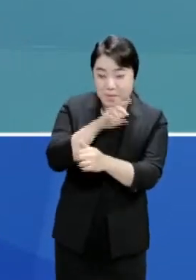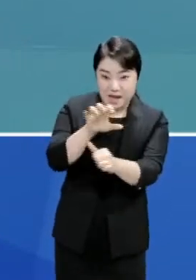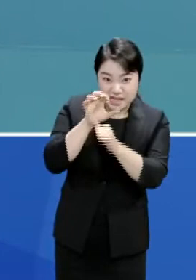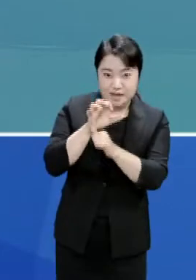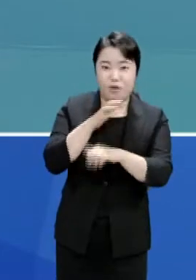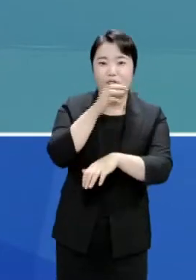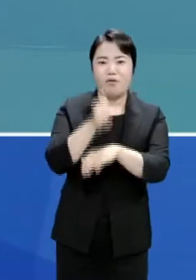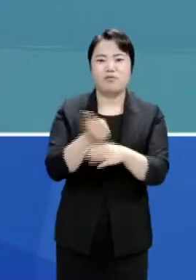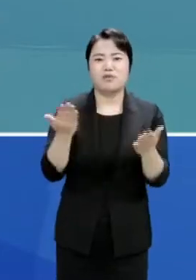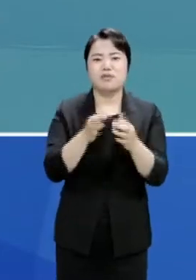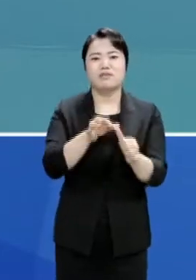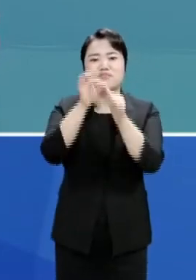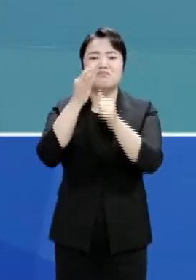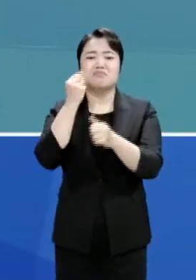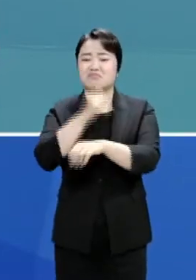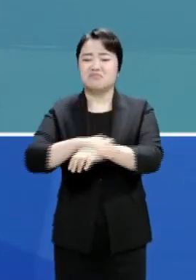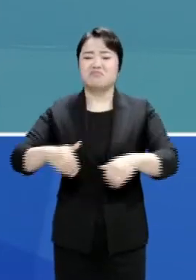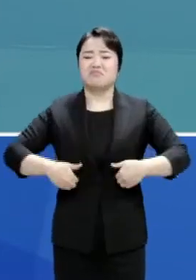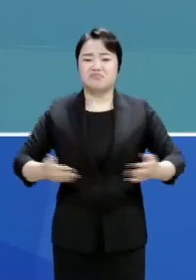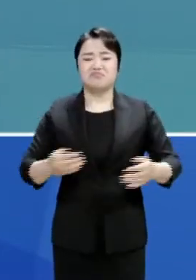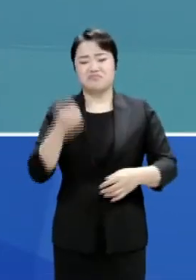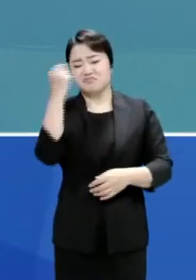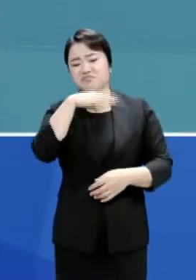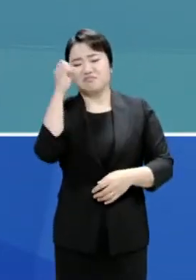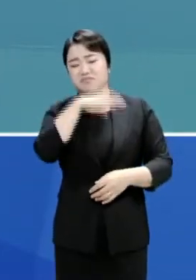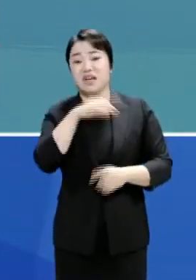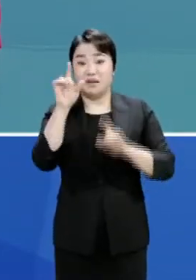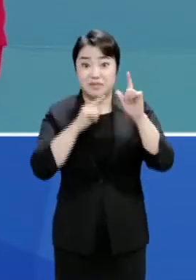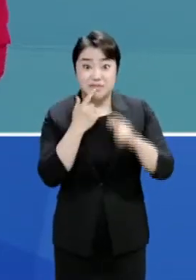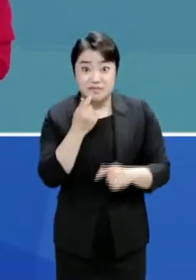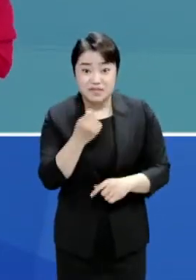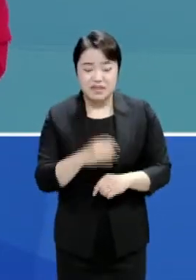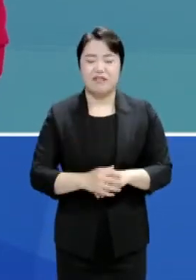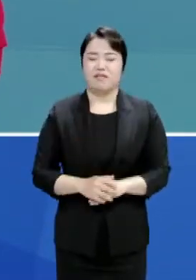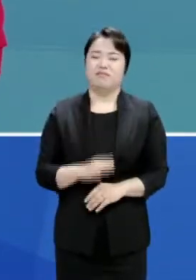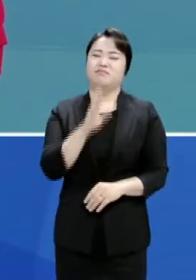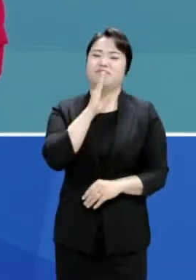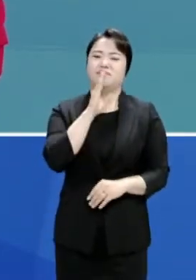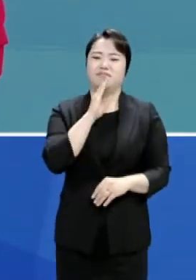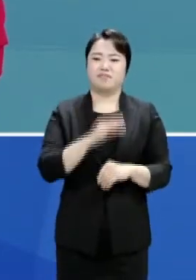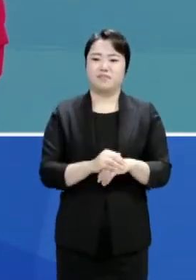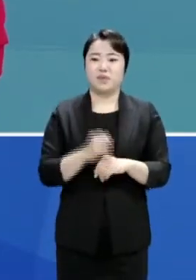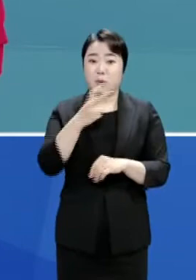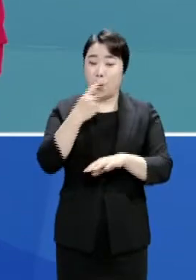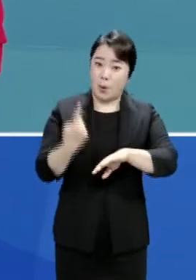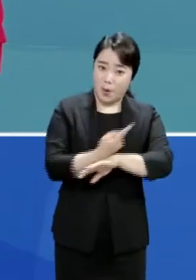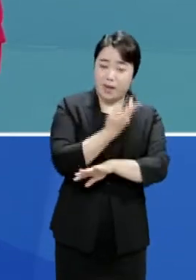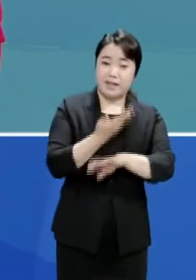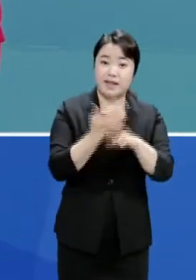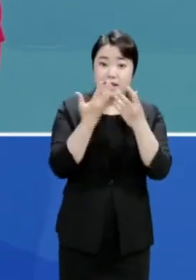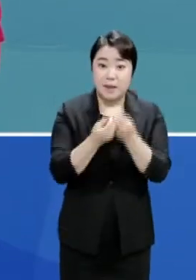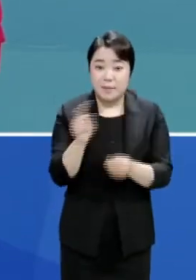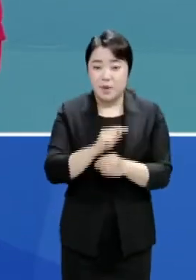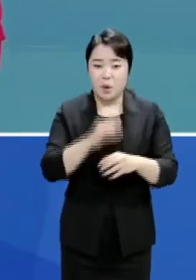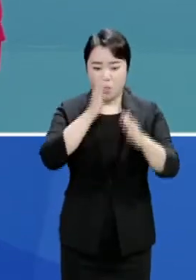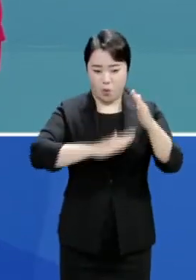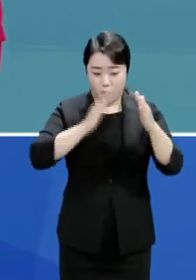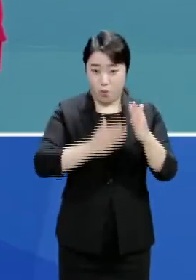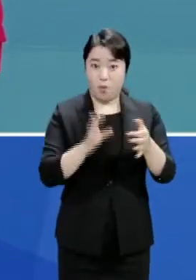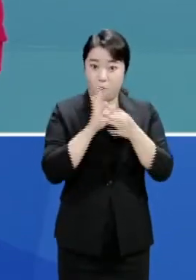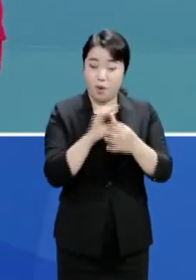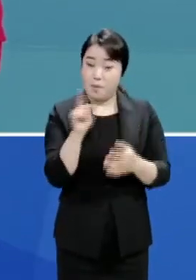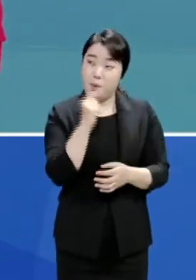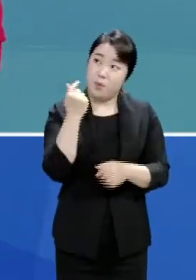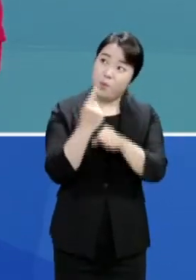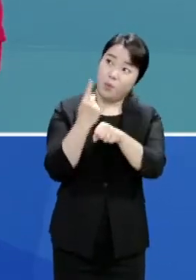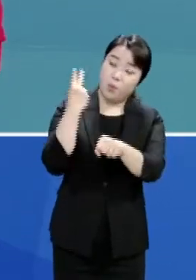고용 승계 보내도 별 신경을 안 쓰고 단기 그렇다고 계약을 더 하는 봐야죠. 것 같아요. 그죠? 네네. 그러니까 이제 좀 다른 예로 예를 들어서 이제 공공 부분에서는 몇 년